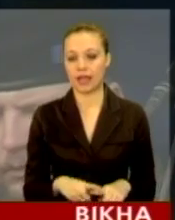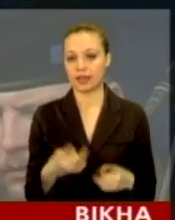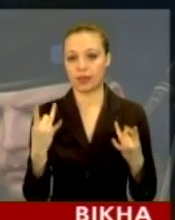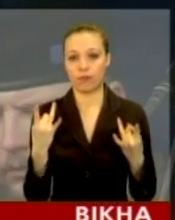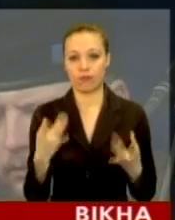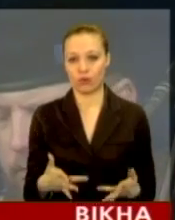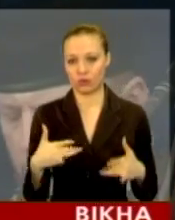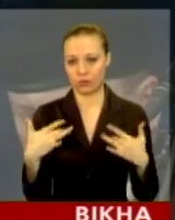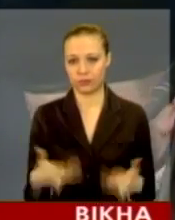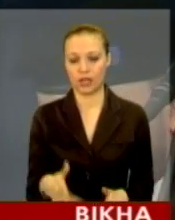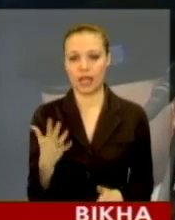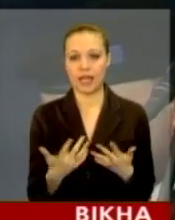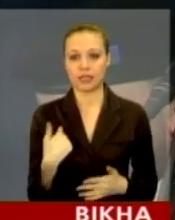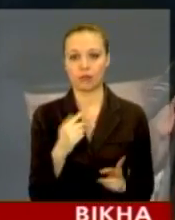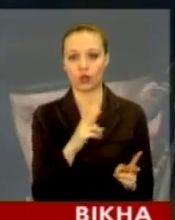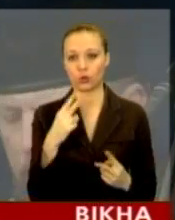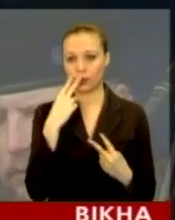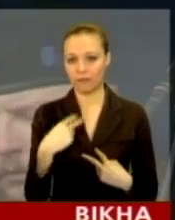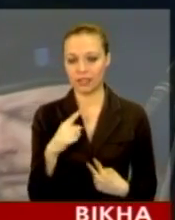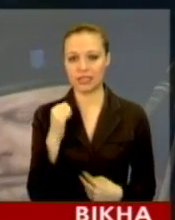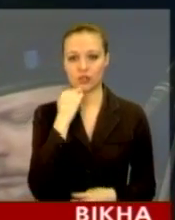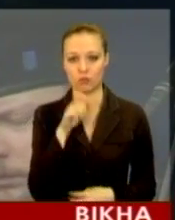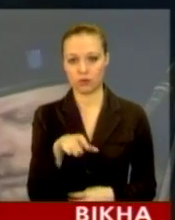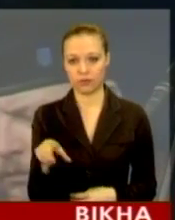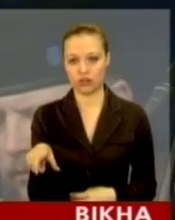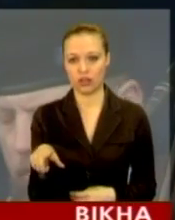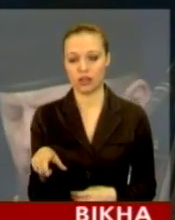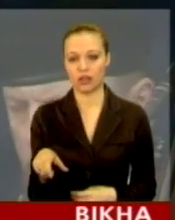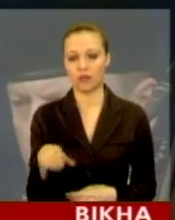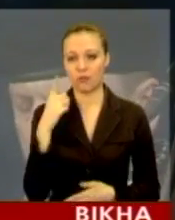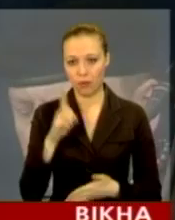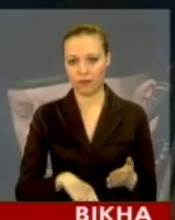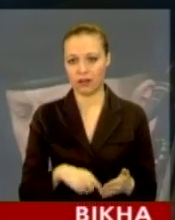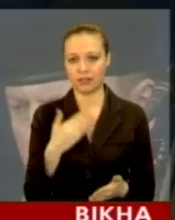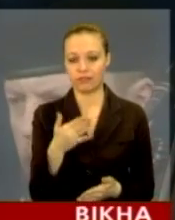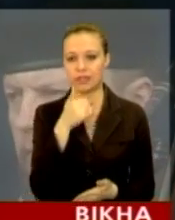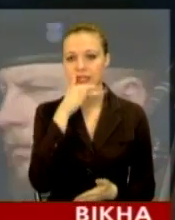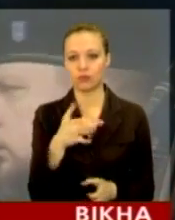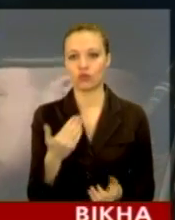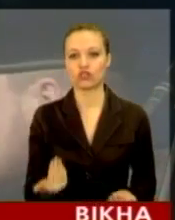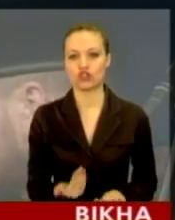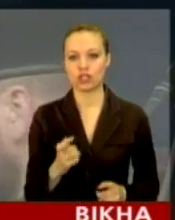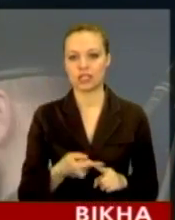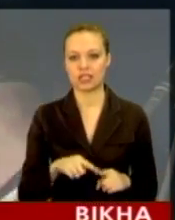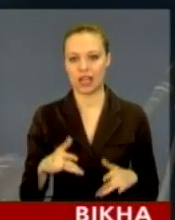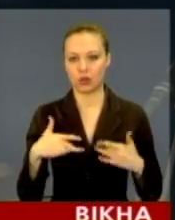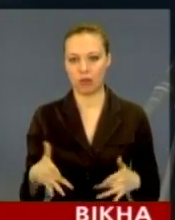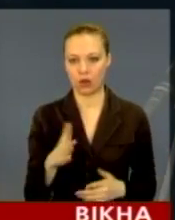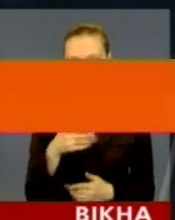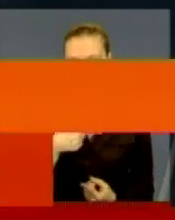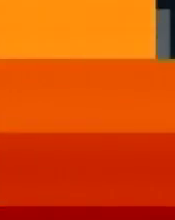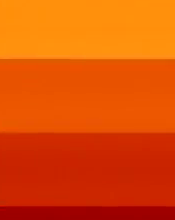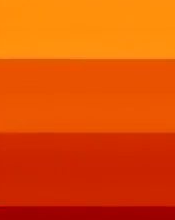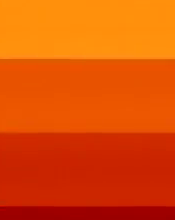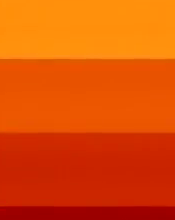просто омерзительно. Если меня кто-нибудь видит из москвичей, поверьте, вы не сможете жить с этой мерзостью, которая вас окружит.